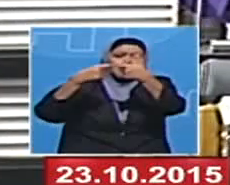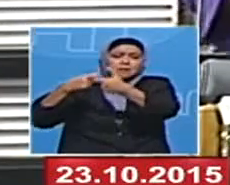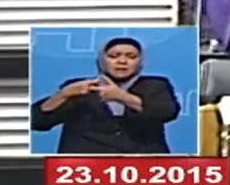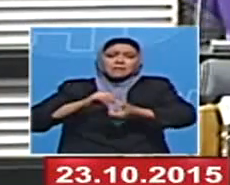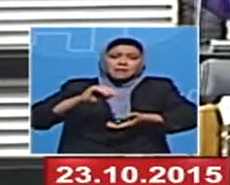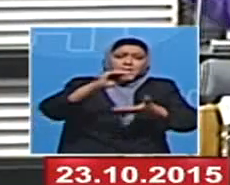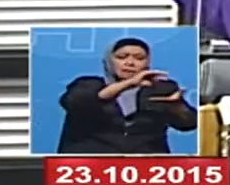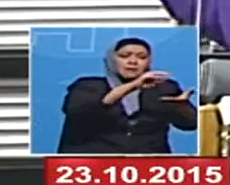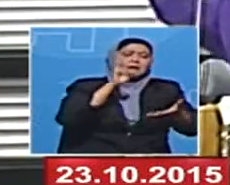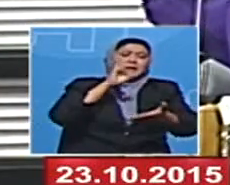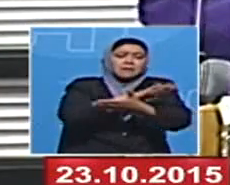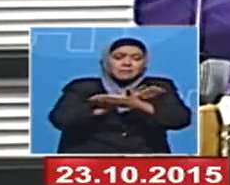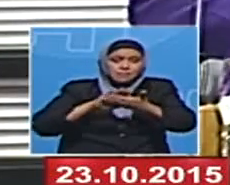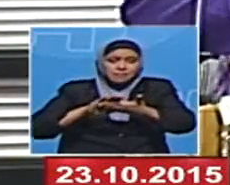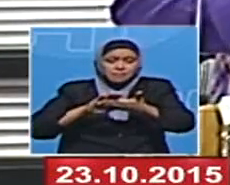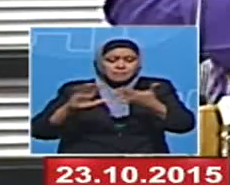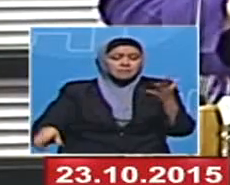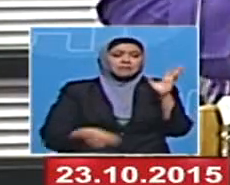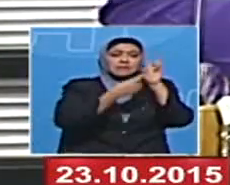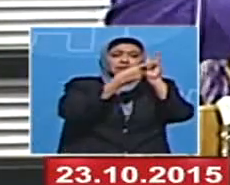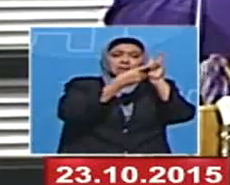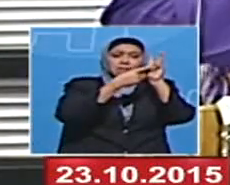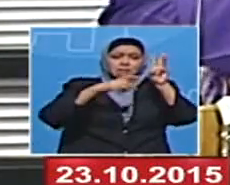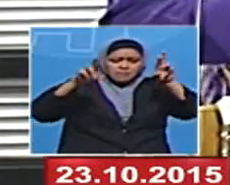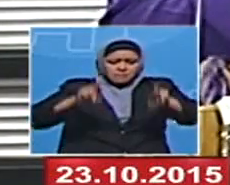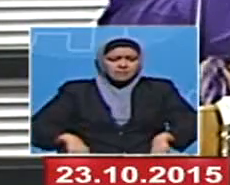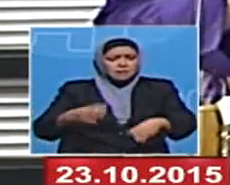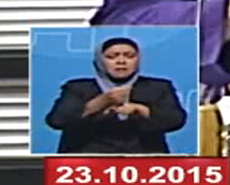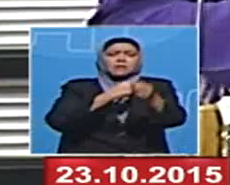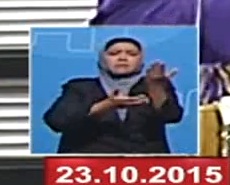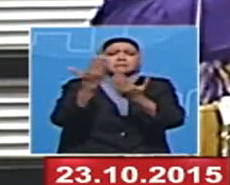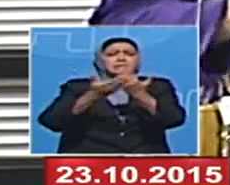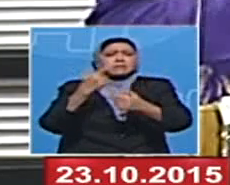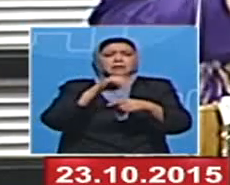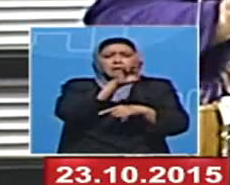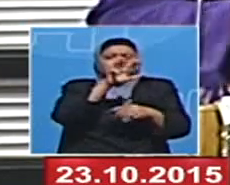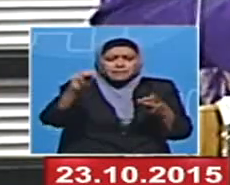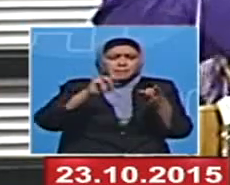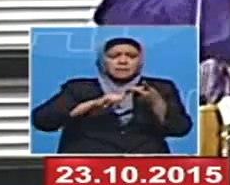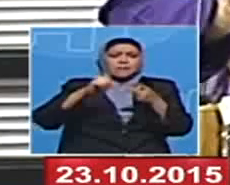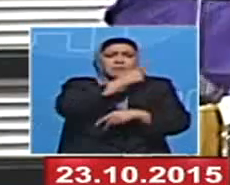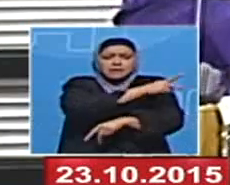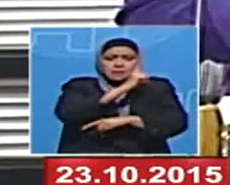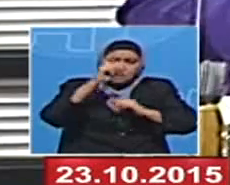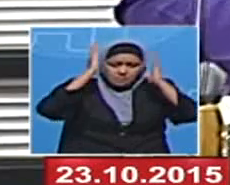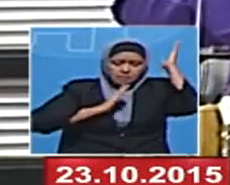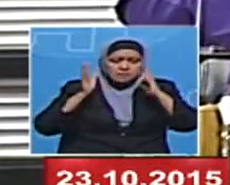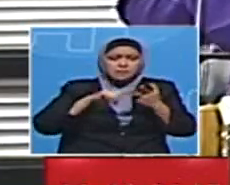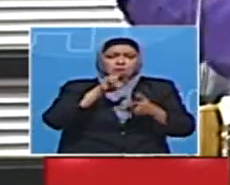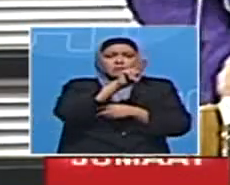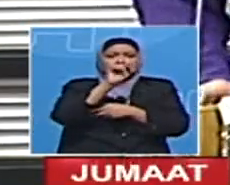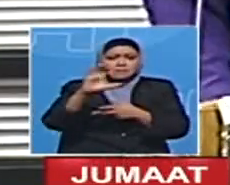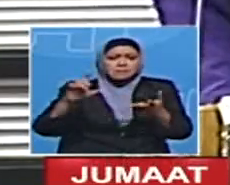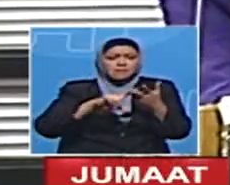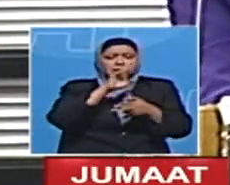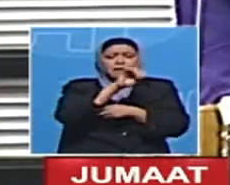pencapaian keenam rakyat telah mendapat pelbagai kemudahan seperti br1m klinik 1 Malaysia UTC RTC kedai rakyat 1 Malaysia